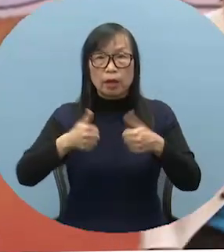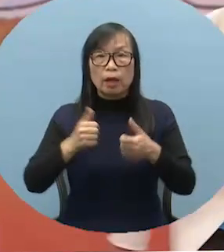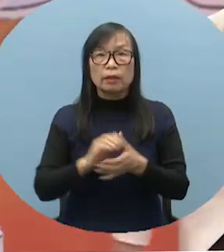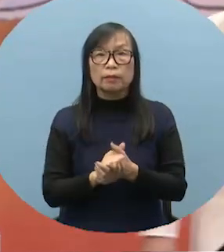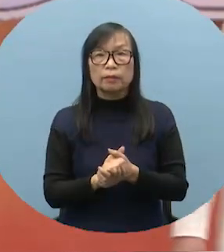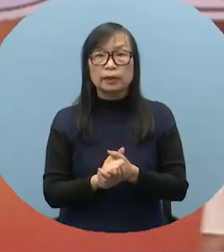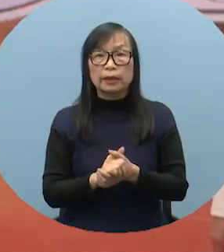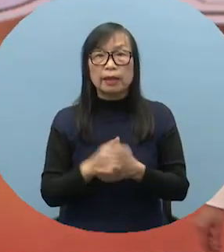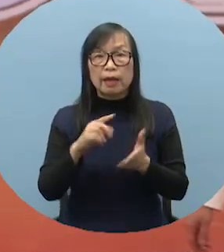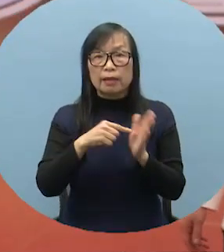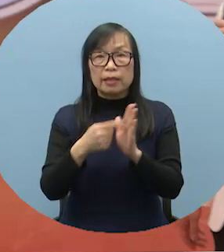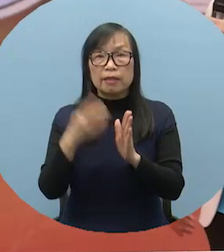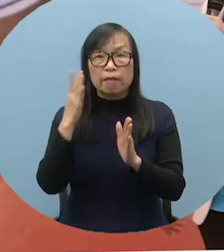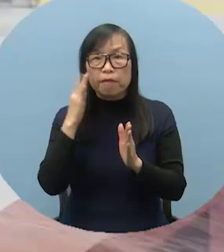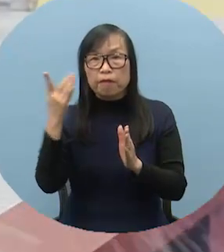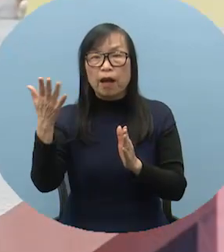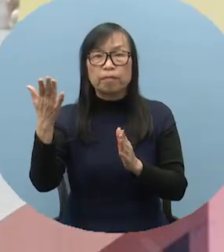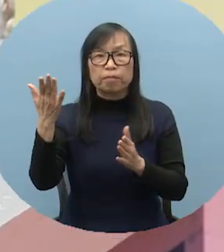展现非凡体育风采。